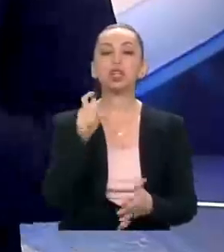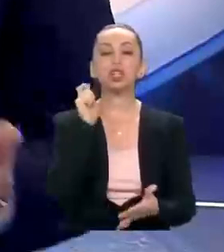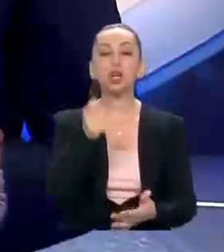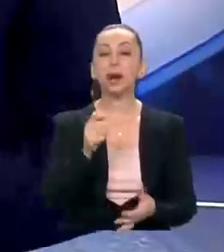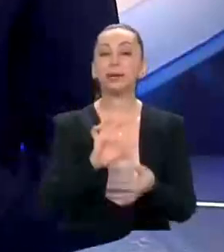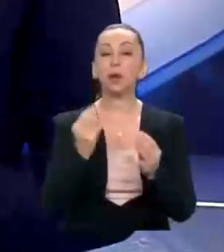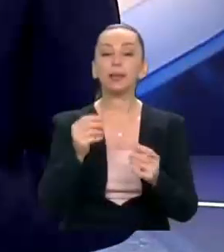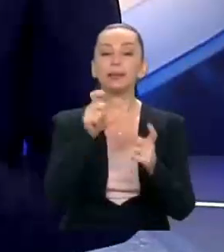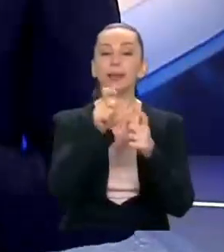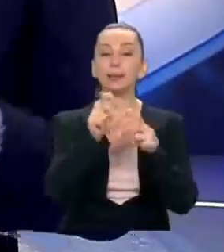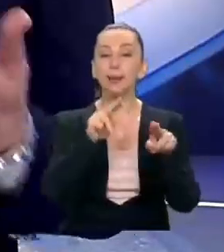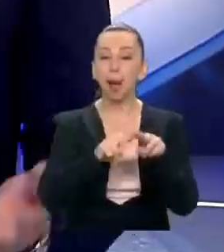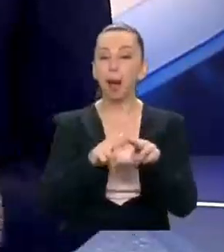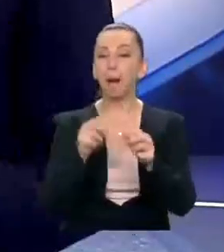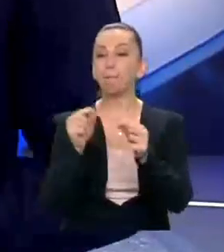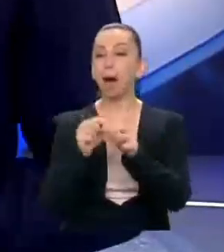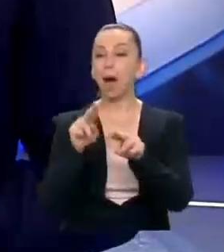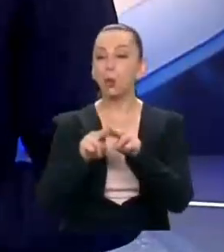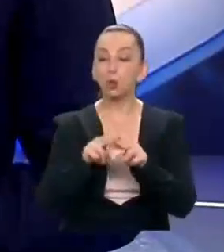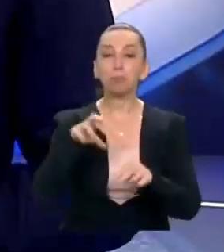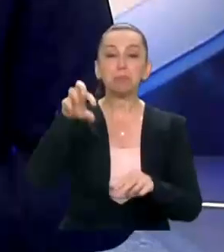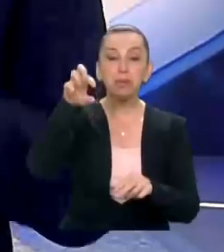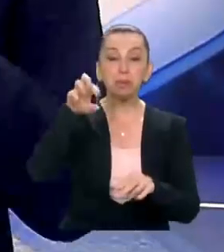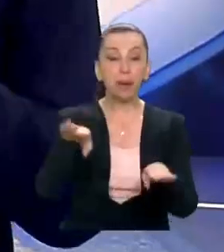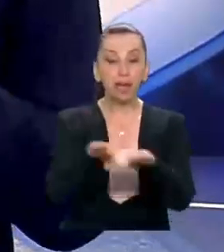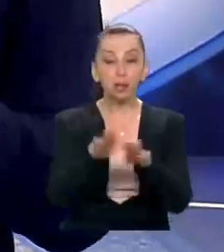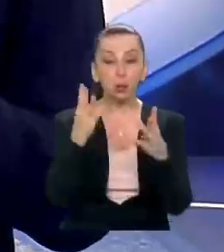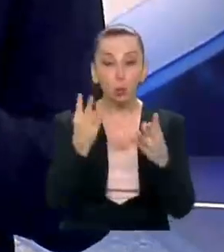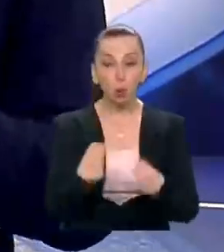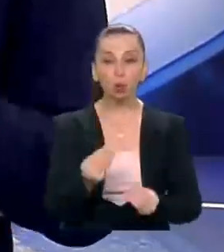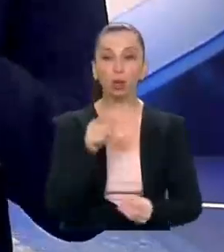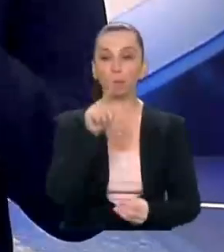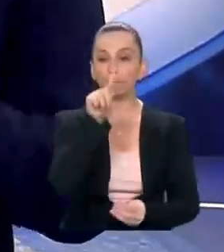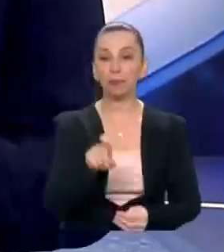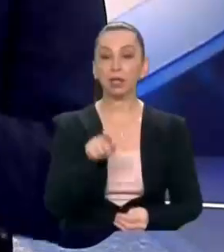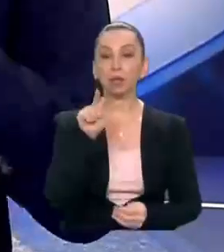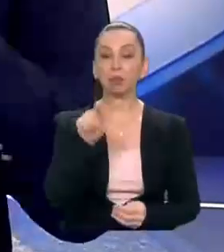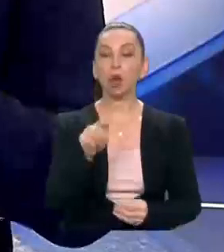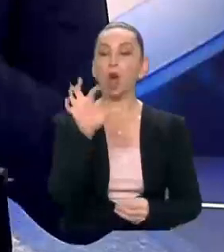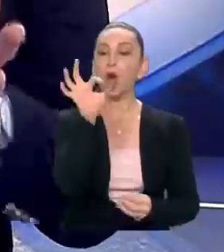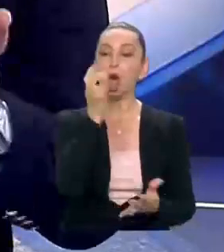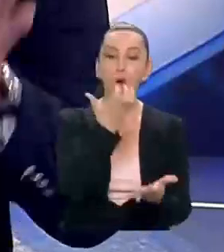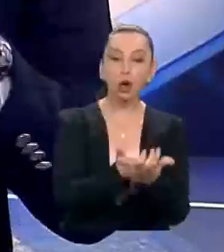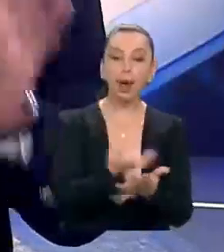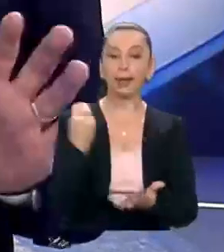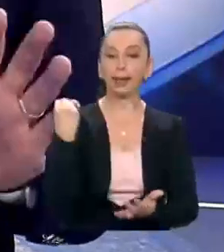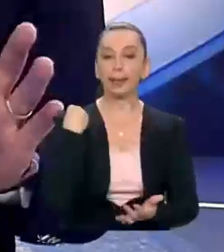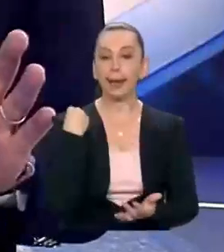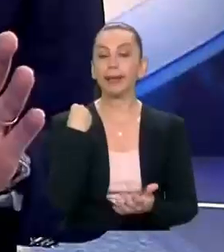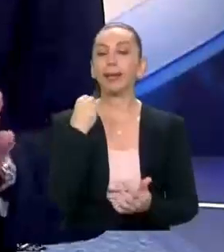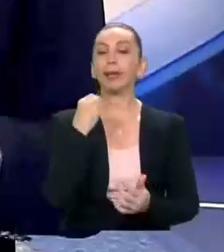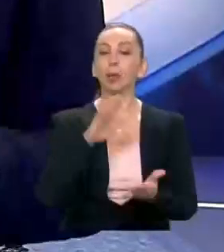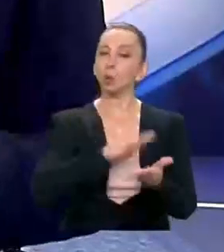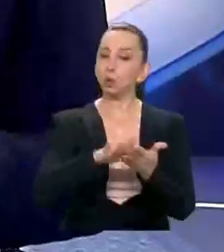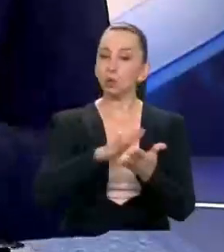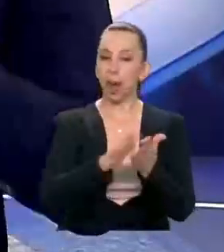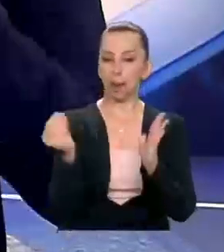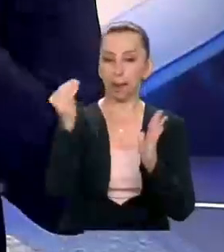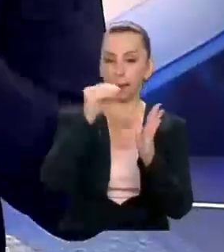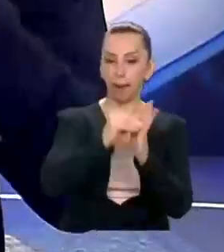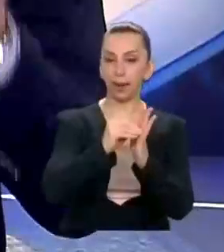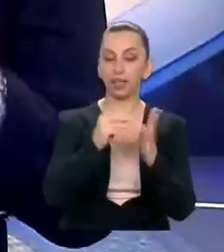SSK bağ-kuru arasındaki prim gün sayısı eşitlenecek mi İşte bu noktalarda önergelerle yeni düzenlemeler eklenebilir Bu